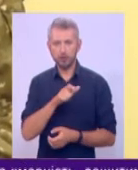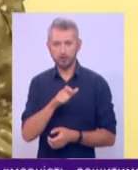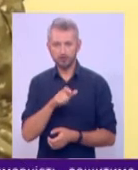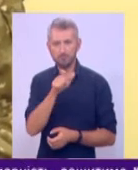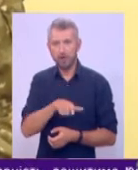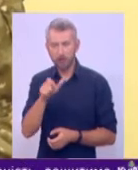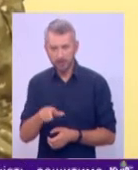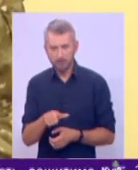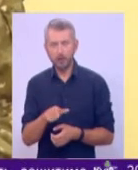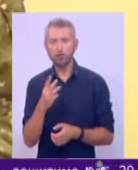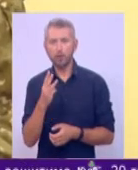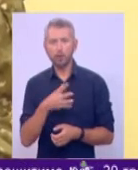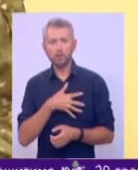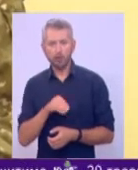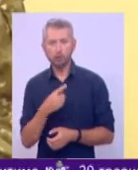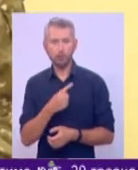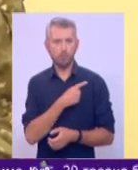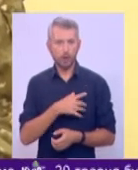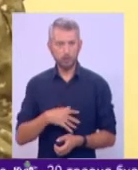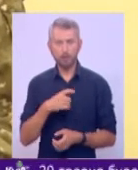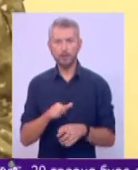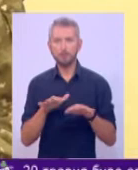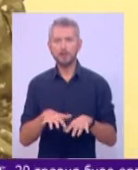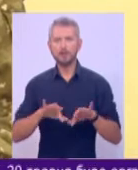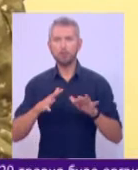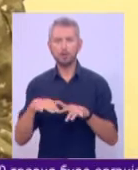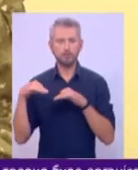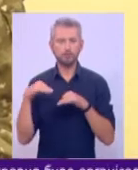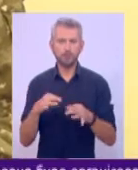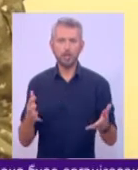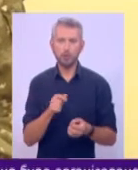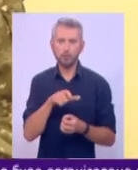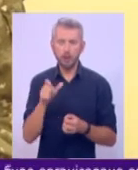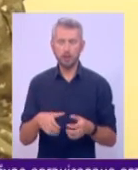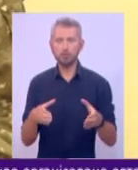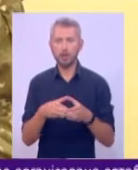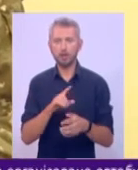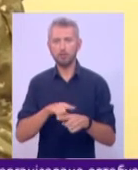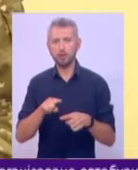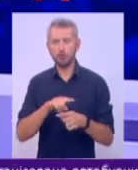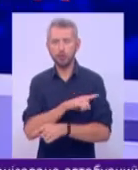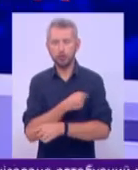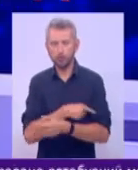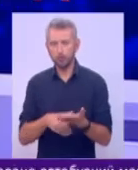та 1 пораненого. На місце події прибули рятувальники та бригада медичної допомоги.